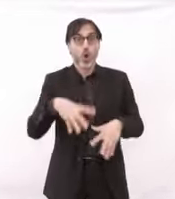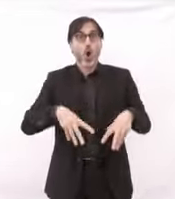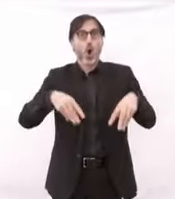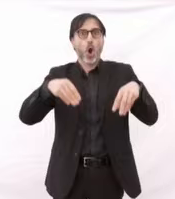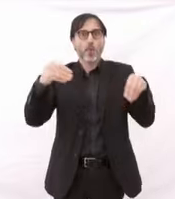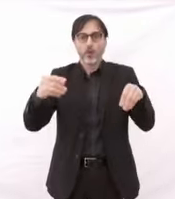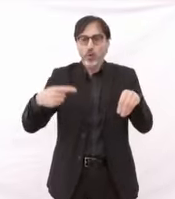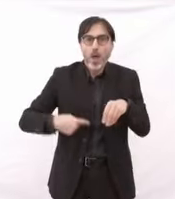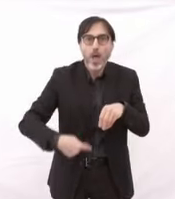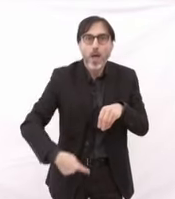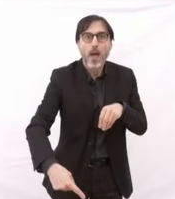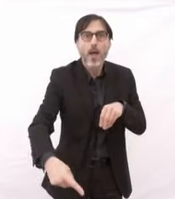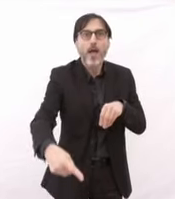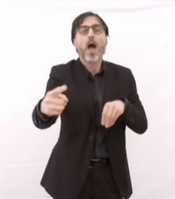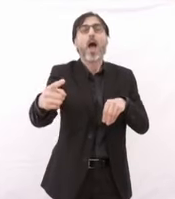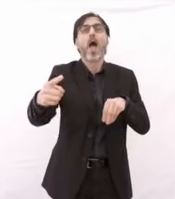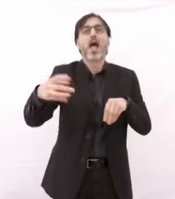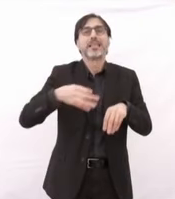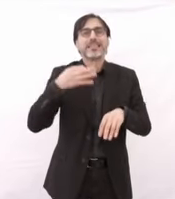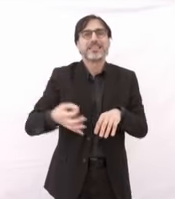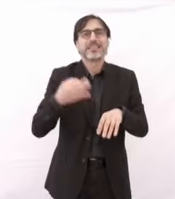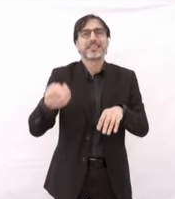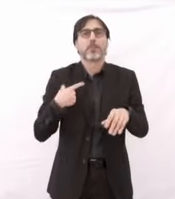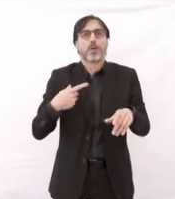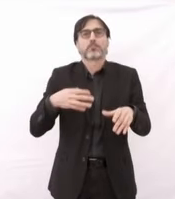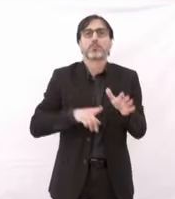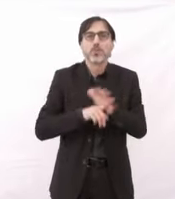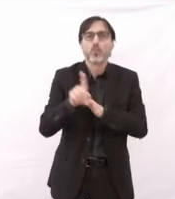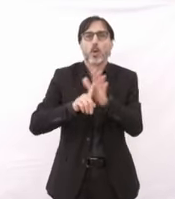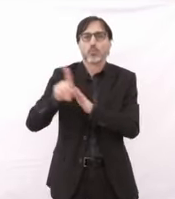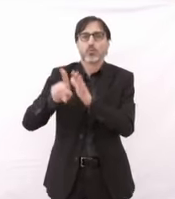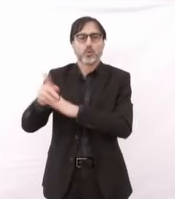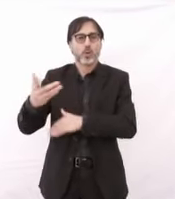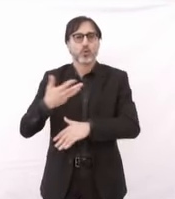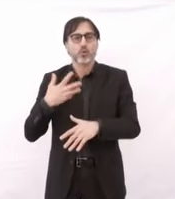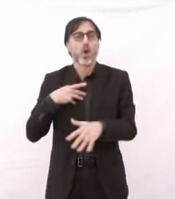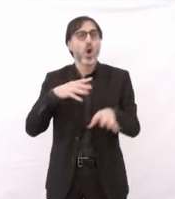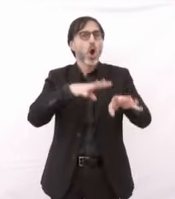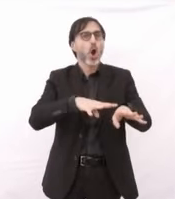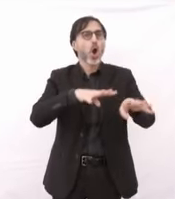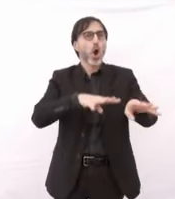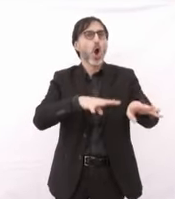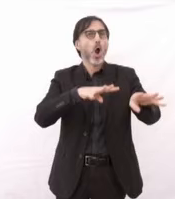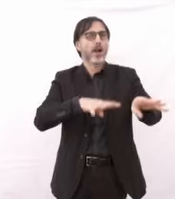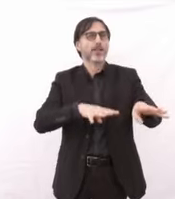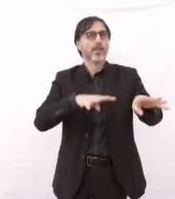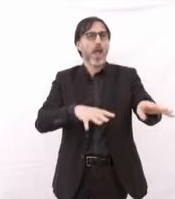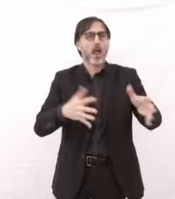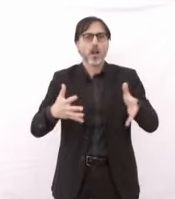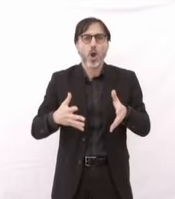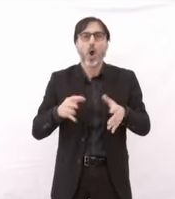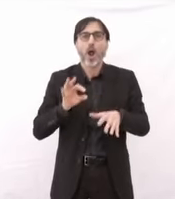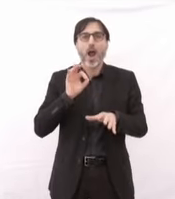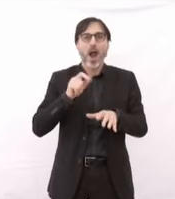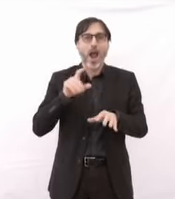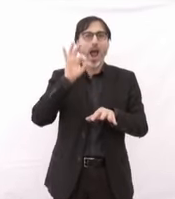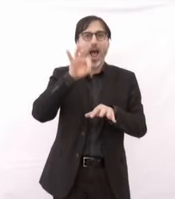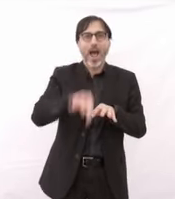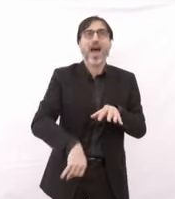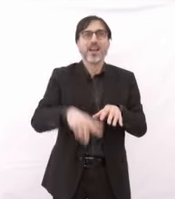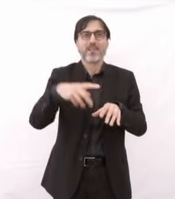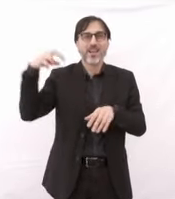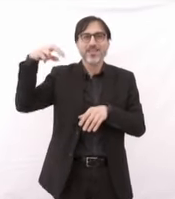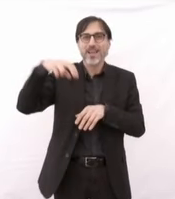da allora sta generando sempre ulteriori frutti. Vedo che il corteo sta in maniera corposa scendendo